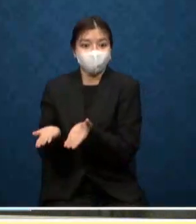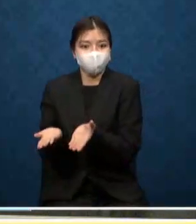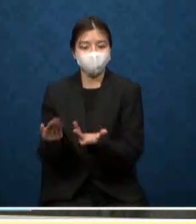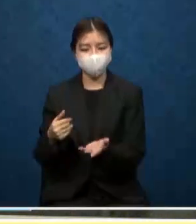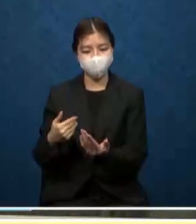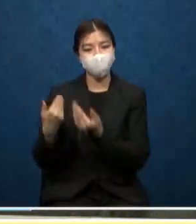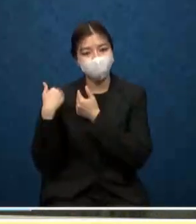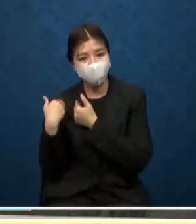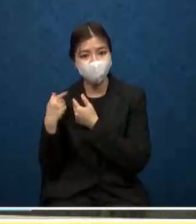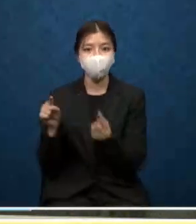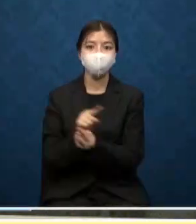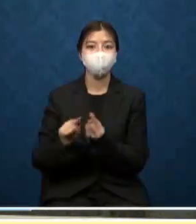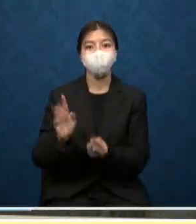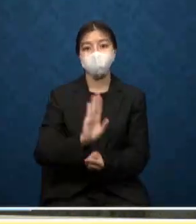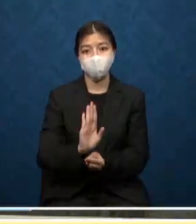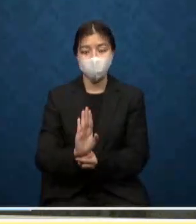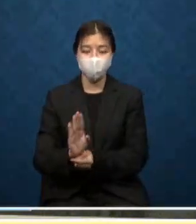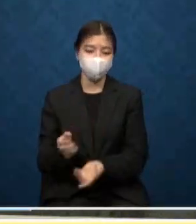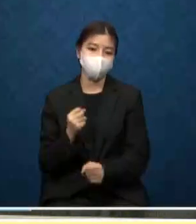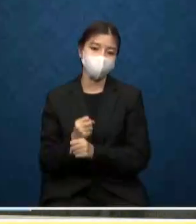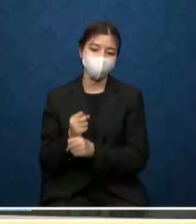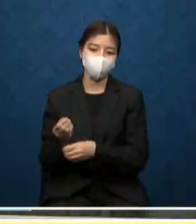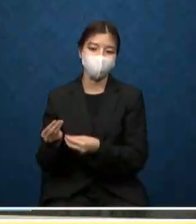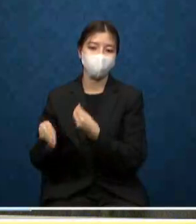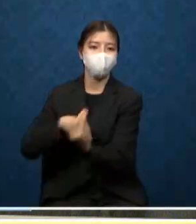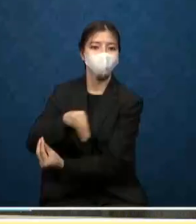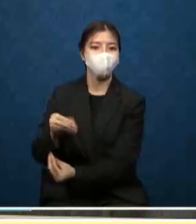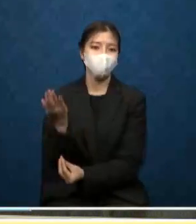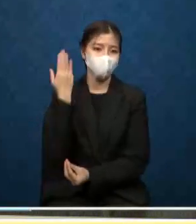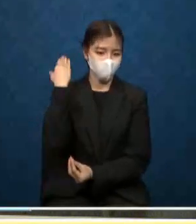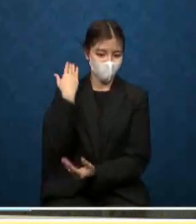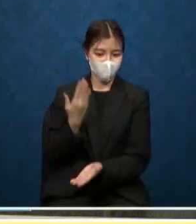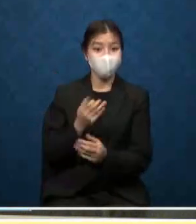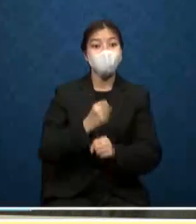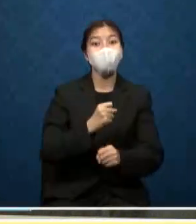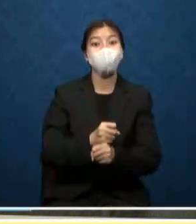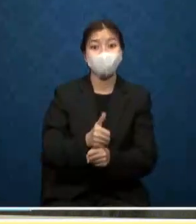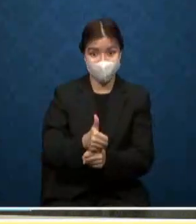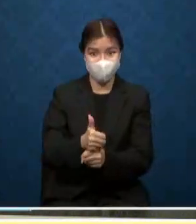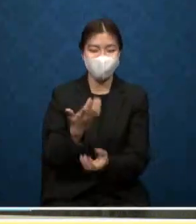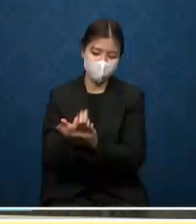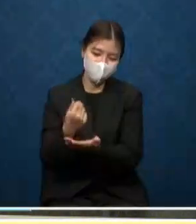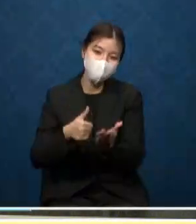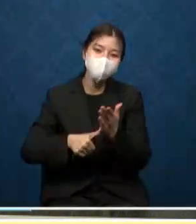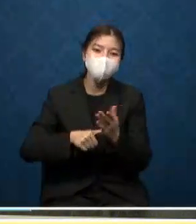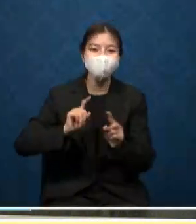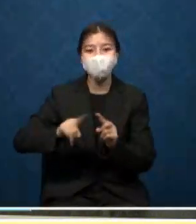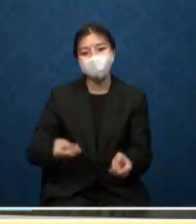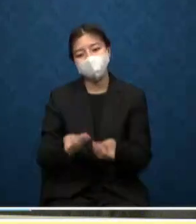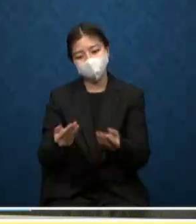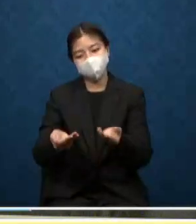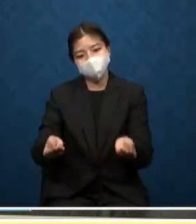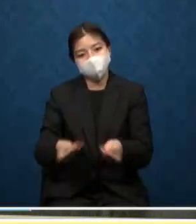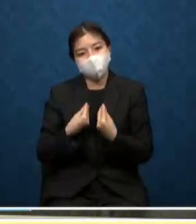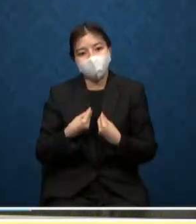ภาระกับสังคมและเป็นการตอบแทนที่ได้ทำงานให้กับประเทศเสียภาษีมาโดยตลอดไม่มีเหตุผลใดที่เราจะไม่ส